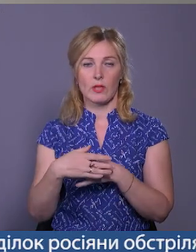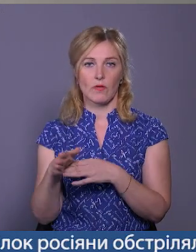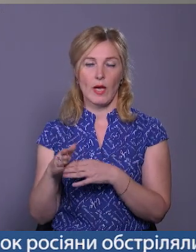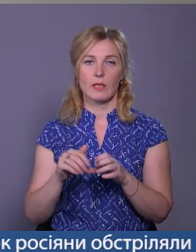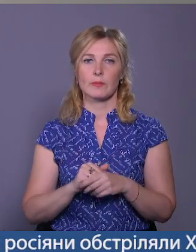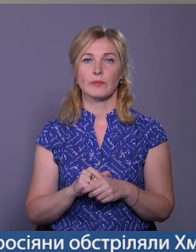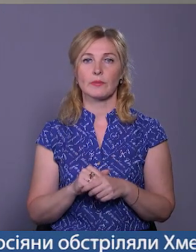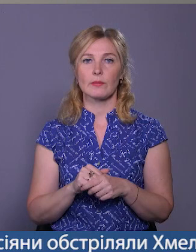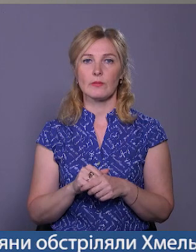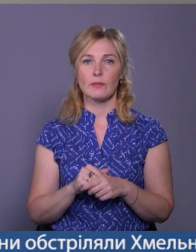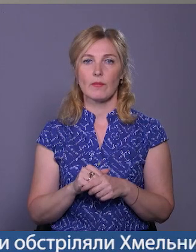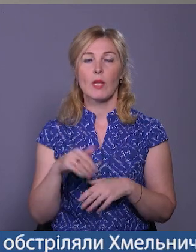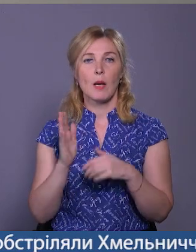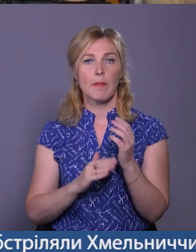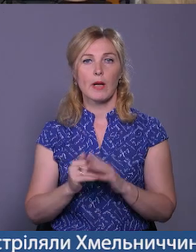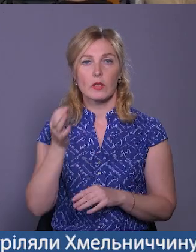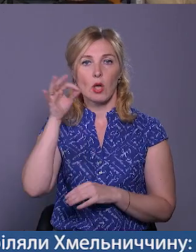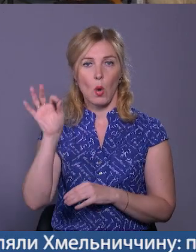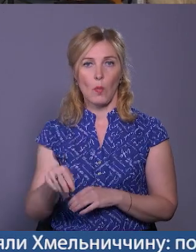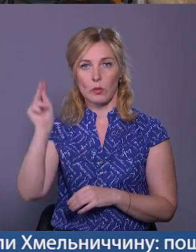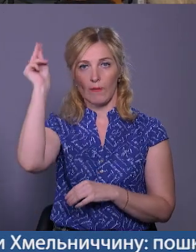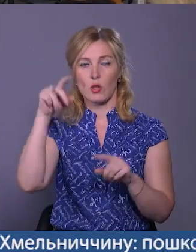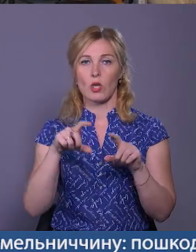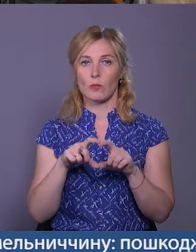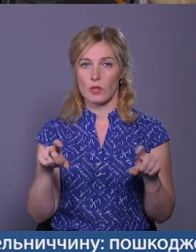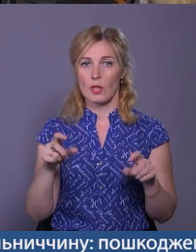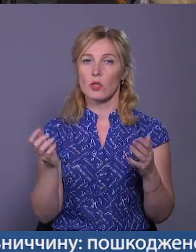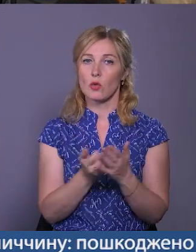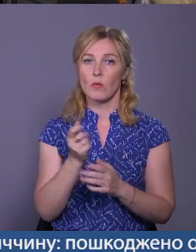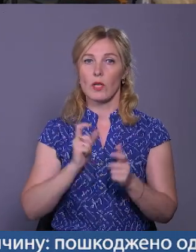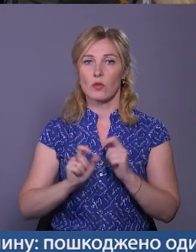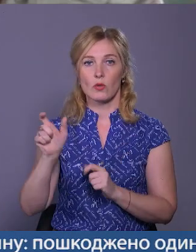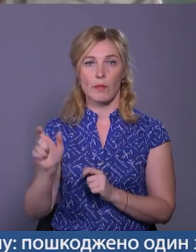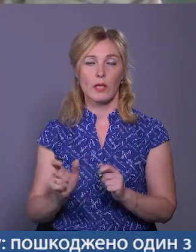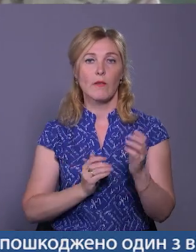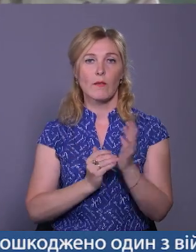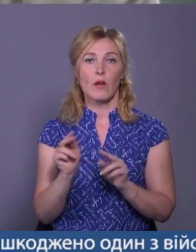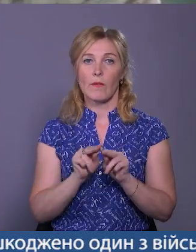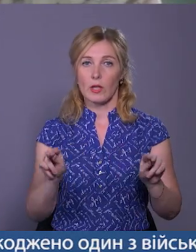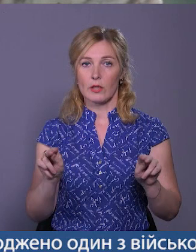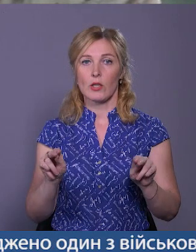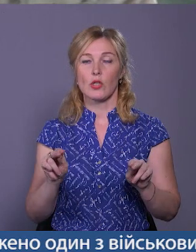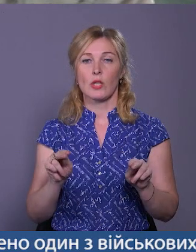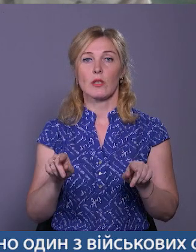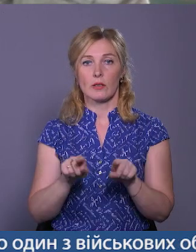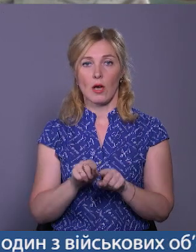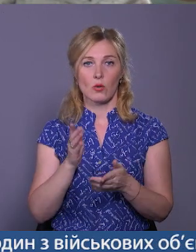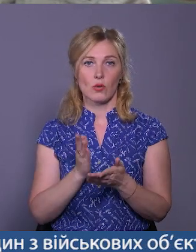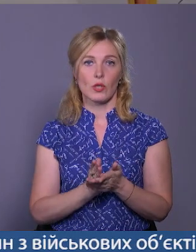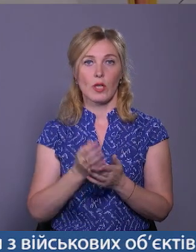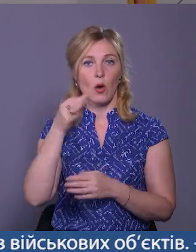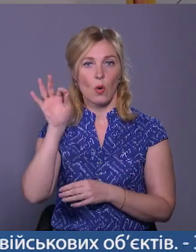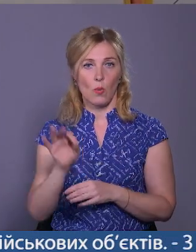певні Двері які навички у навчальному центрі здобуватимуть студенти вишу викладачі закладу вже стали сертифікованими